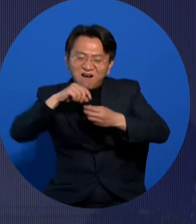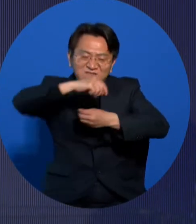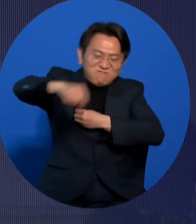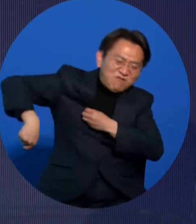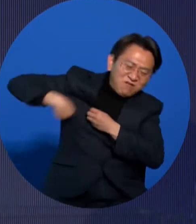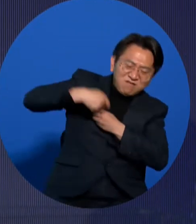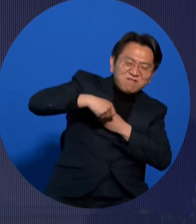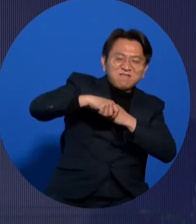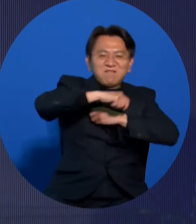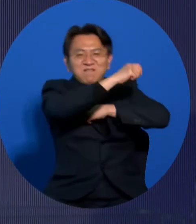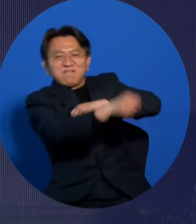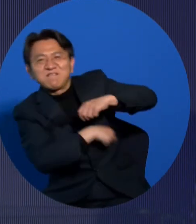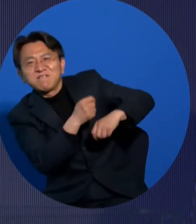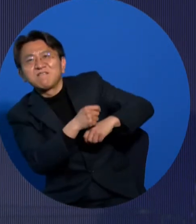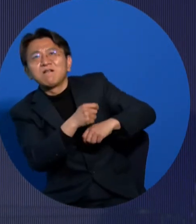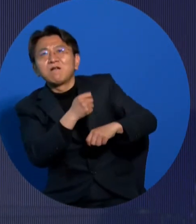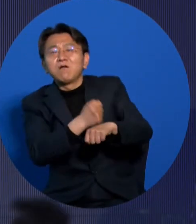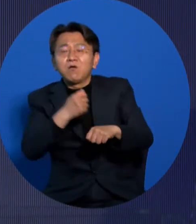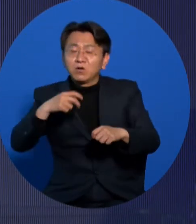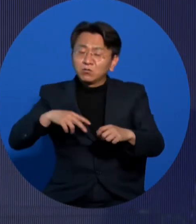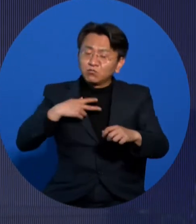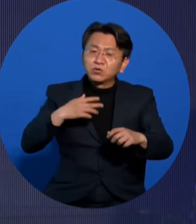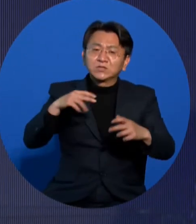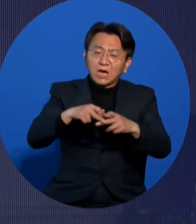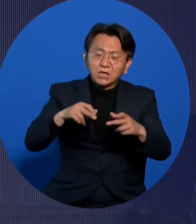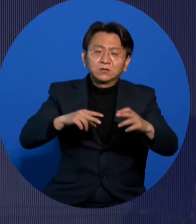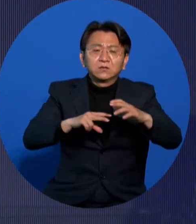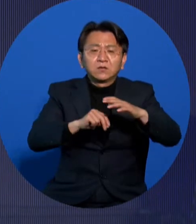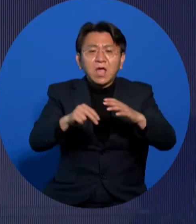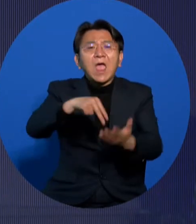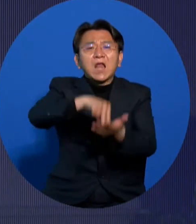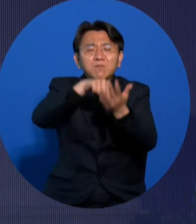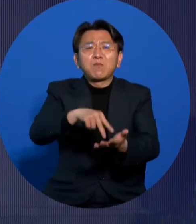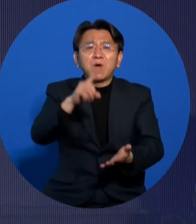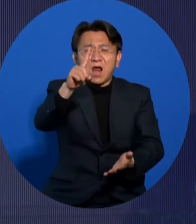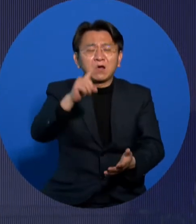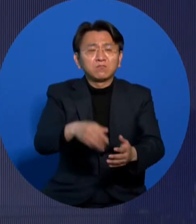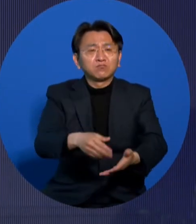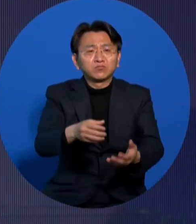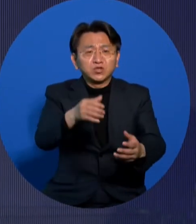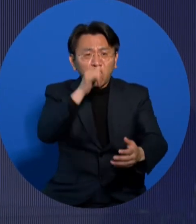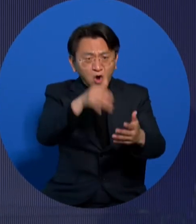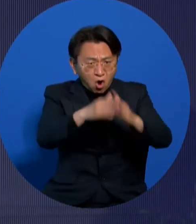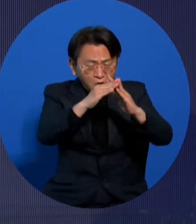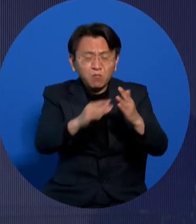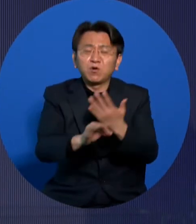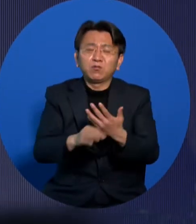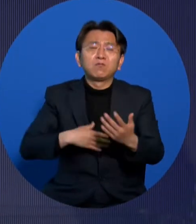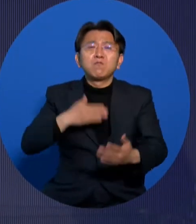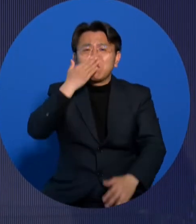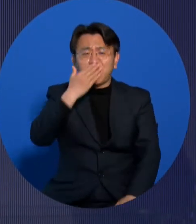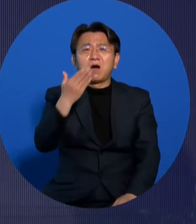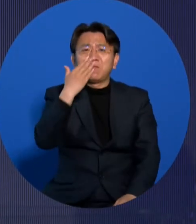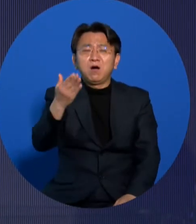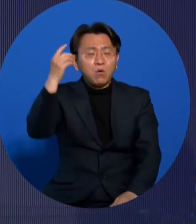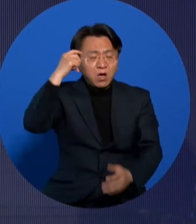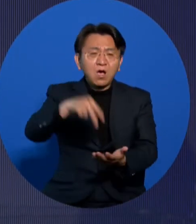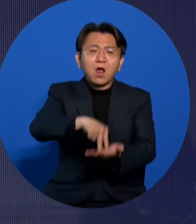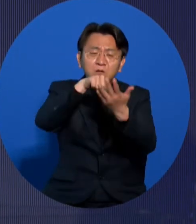지하철을 장애인들은 못 타야 되는가? 엘리베이터만 있으면 탈 수 있는데 그 엘리베이터